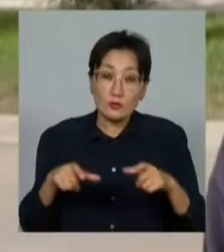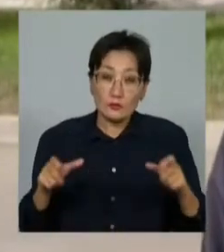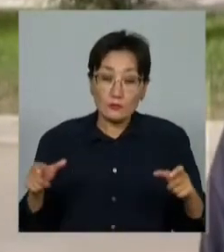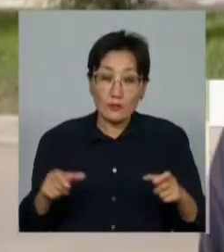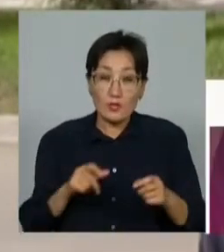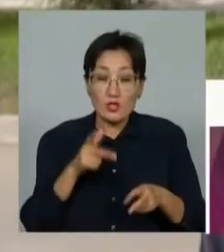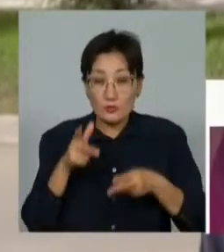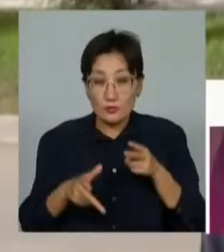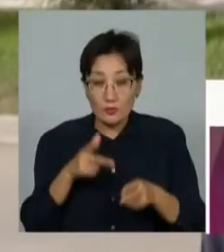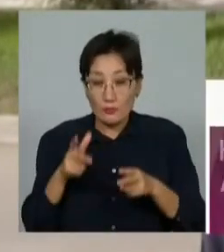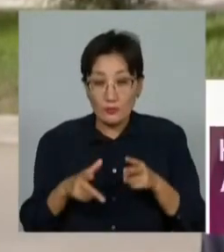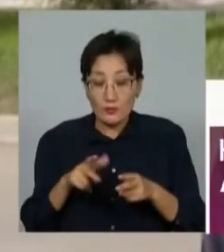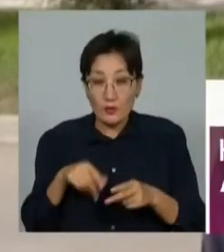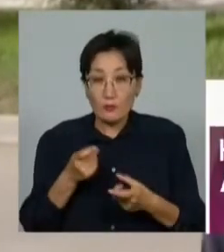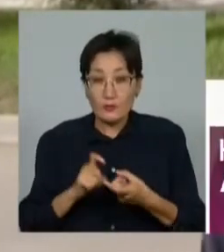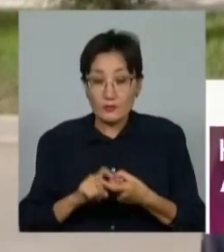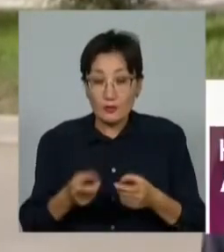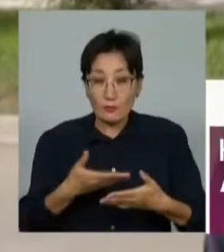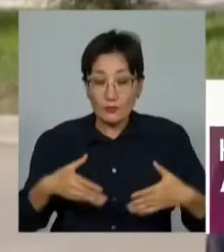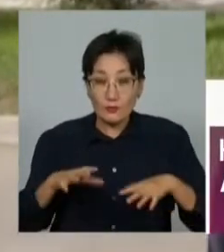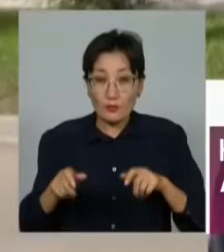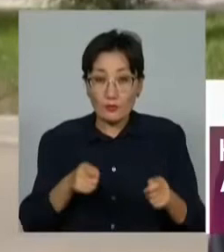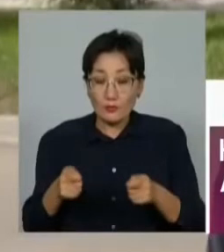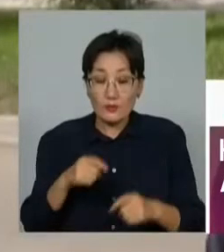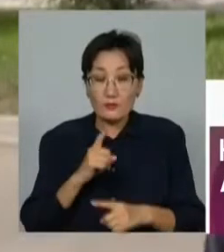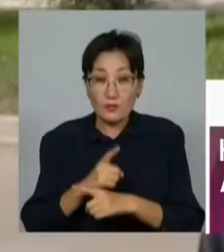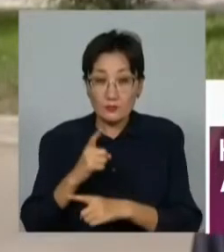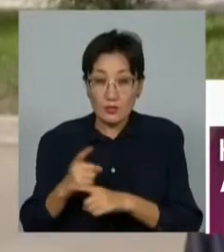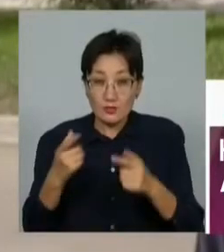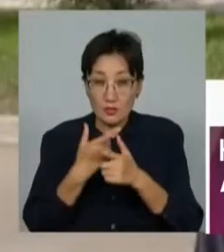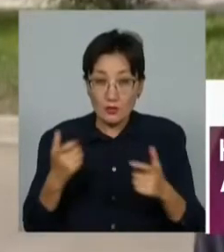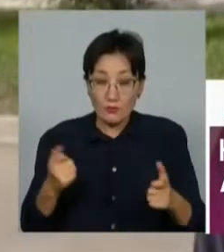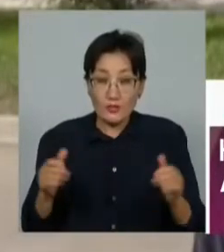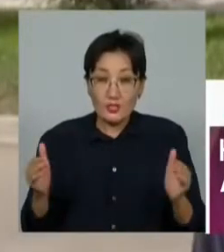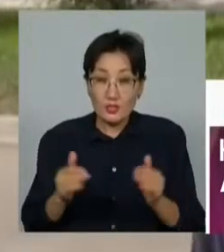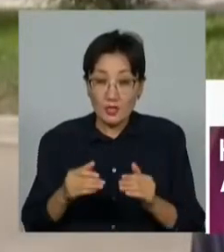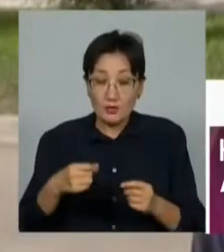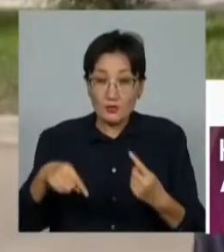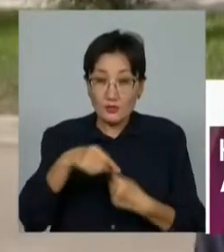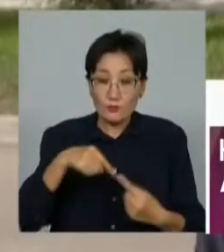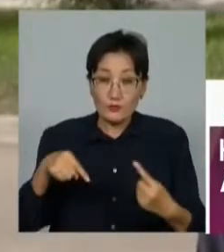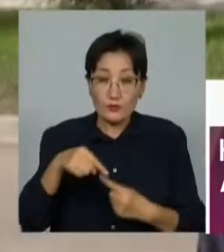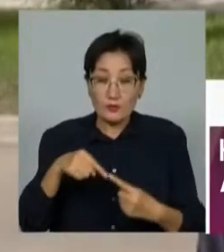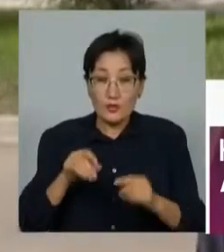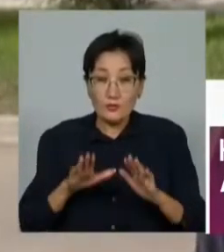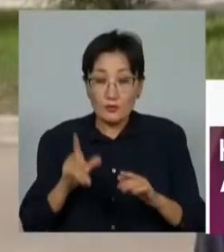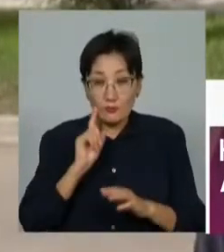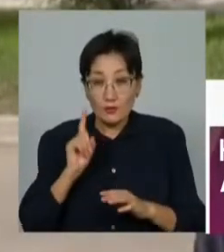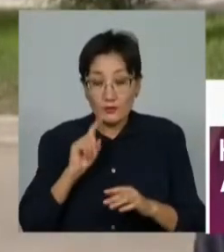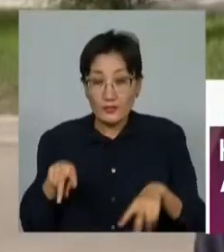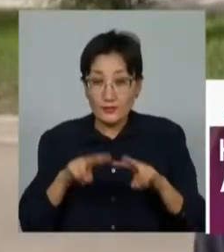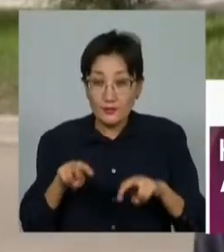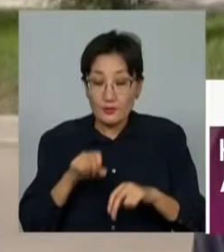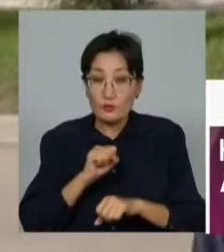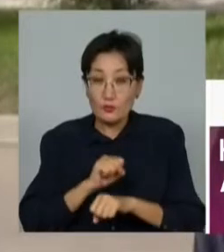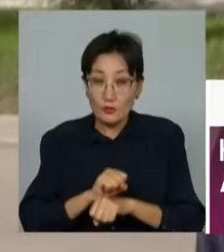Тұрғындардың арызының негізінде біздер президент мораторий жариялаған шағын кәсіпкерліктерді тек уақытша тексеріс тоқтату